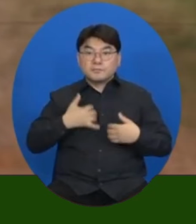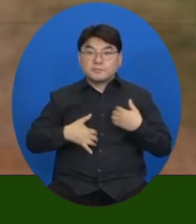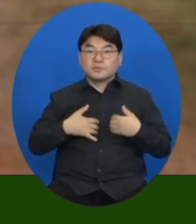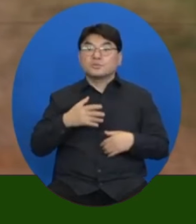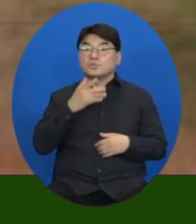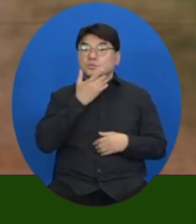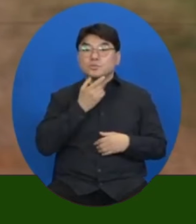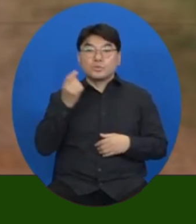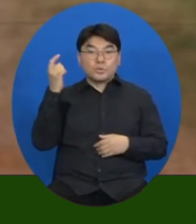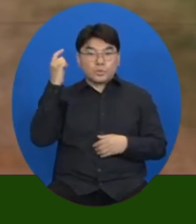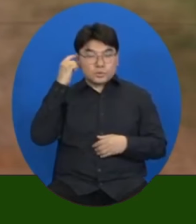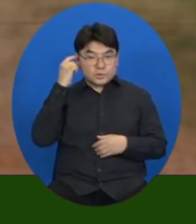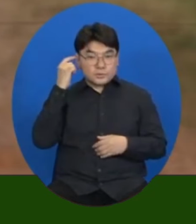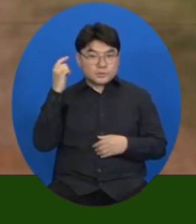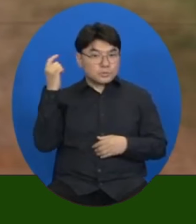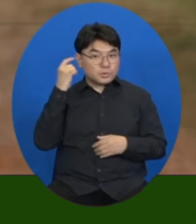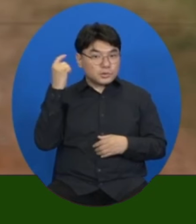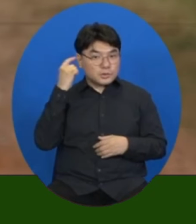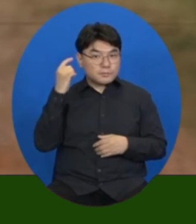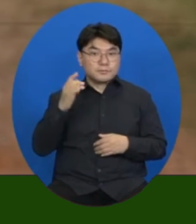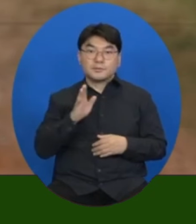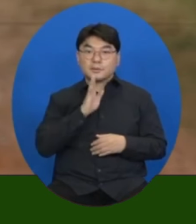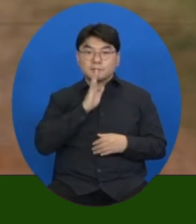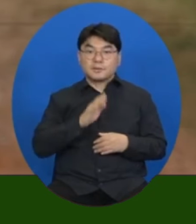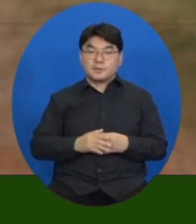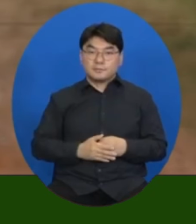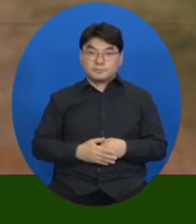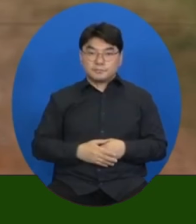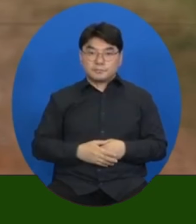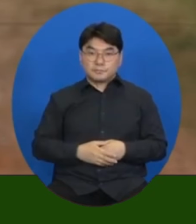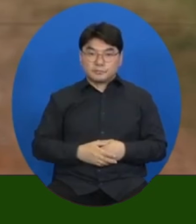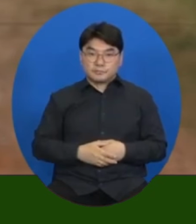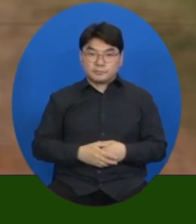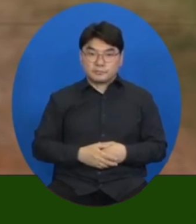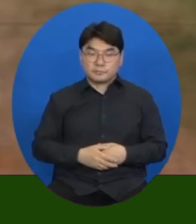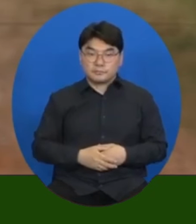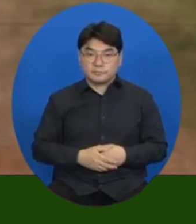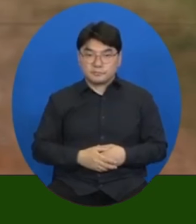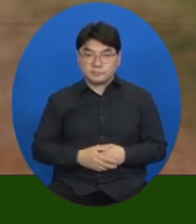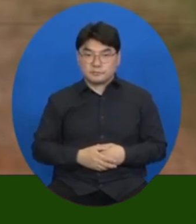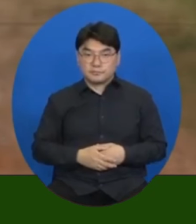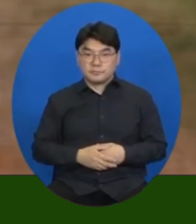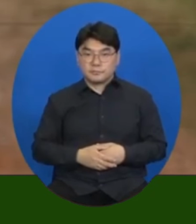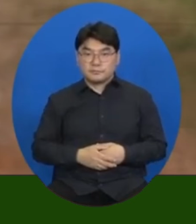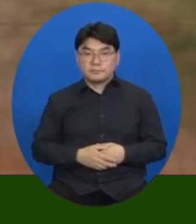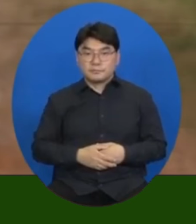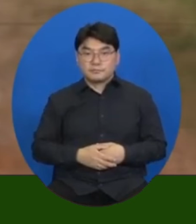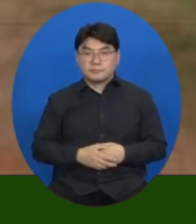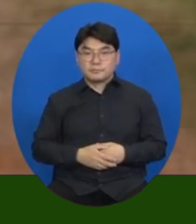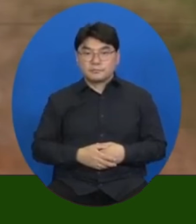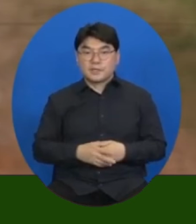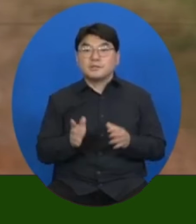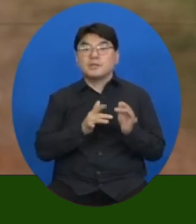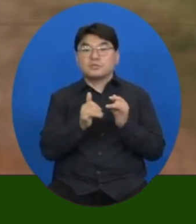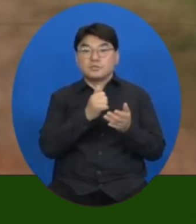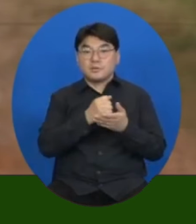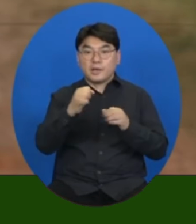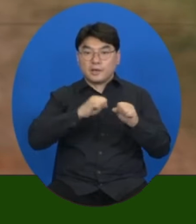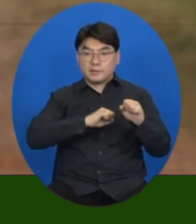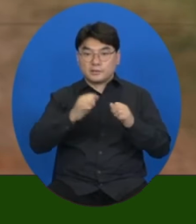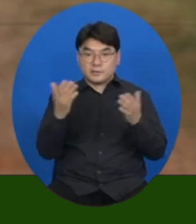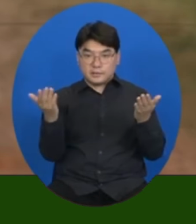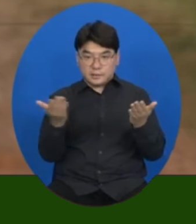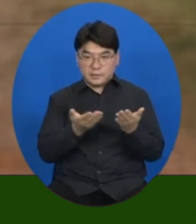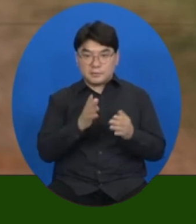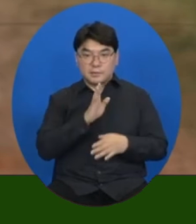아니고 우리 위해서 하나님이 해 하신 일 이것이 기쁜 소식입니다 이미 벌어진 사건이고 그것이 예수님이 행하신